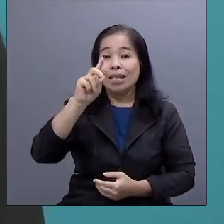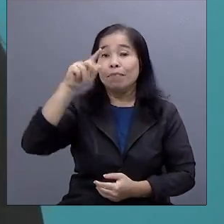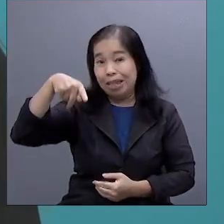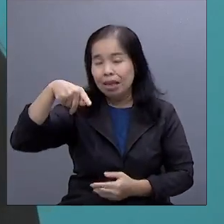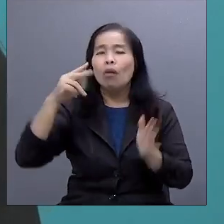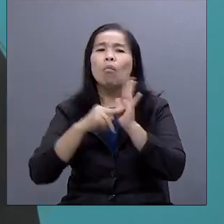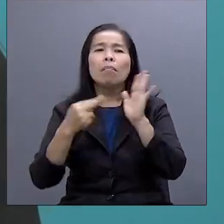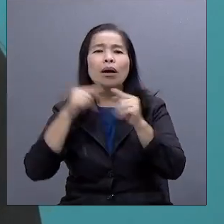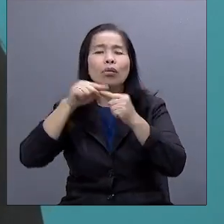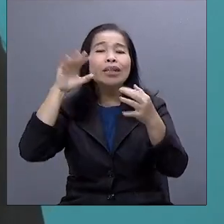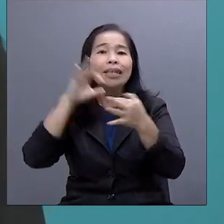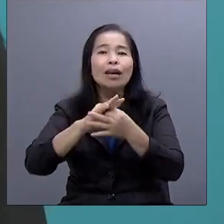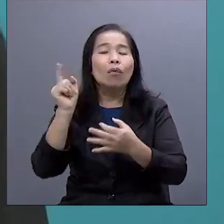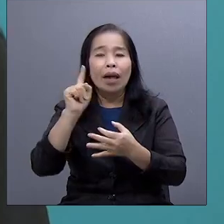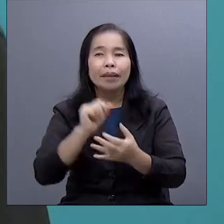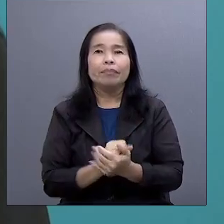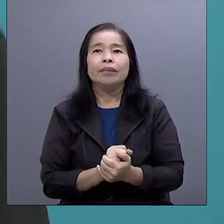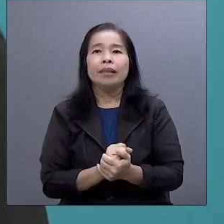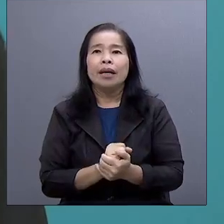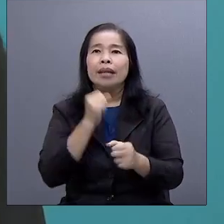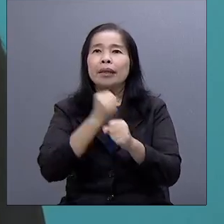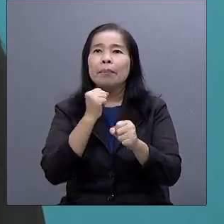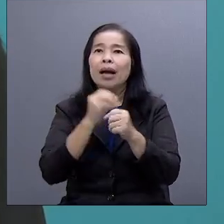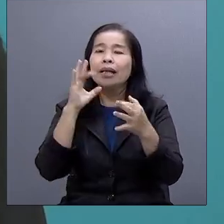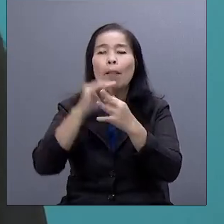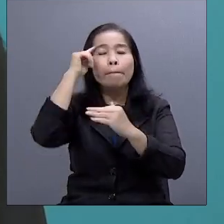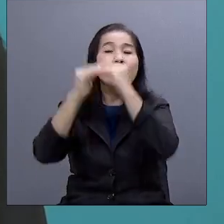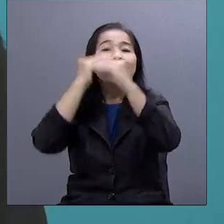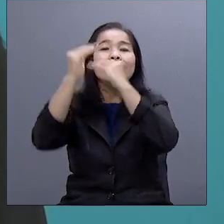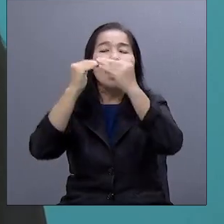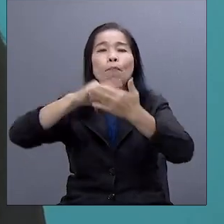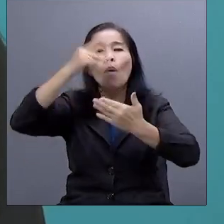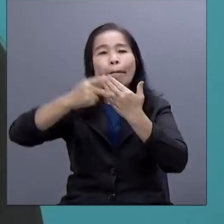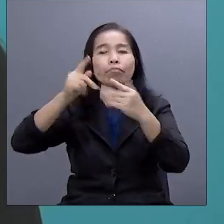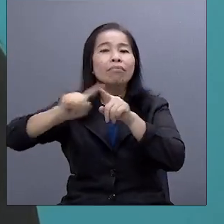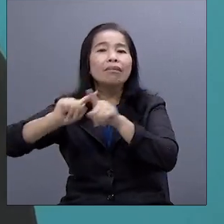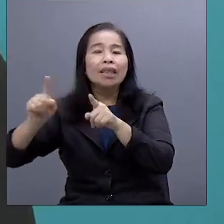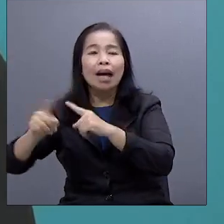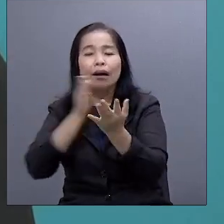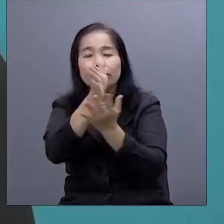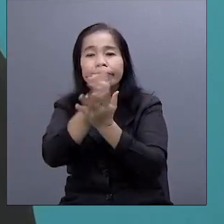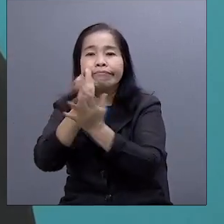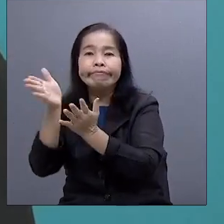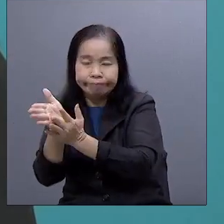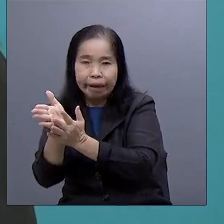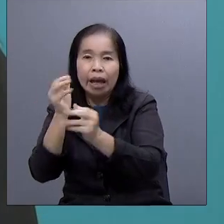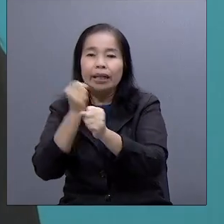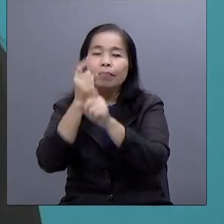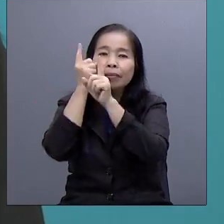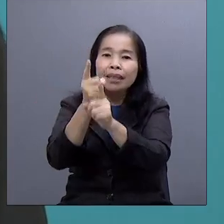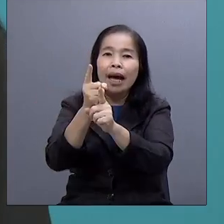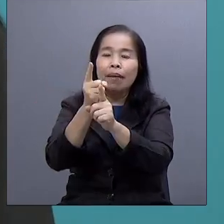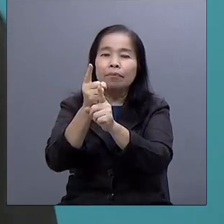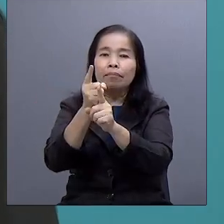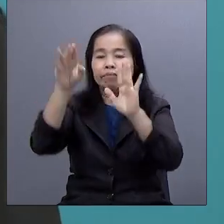คือUNITED NATIONS DEVELOPMENT PROGRAMพัฒนาหลายๆอย่างหายๆด้านซึ่เราจะยืดตามกรอบ SD